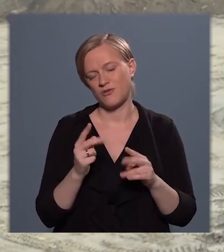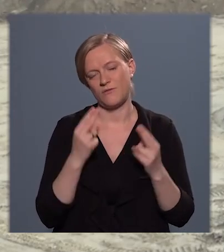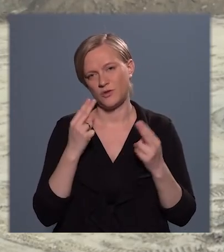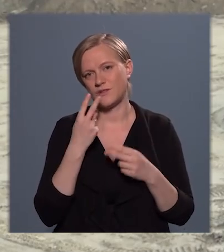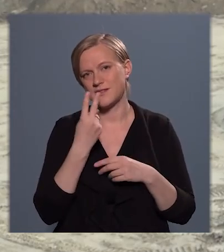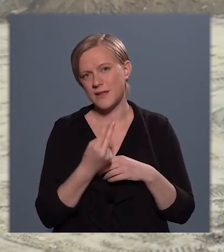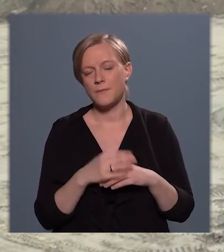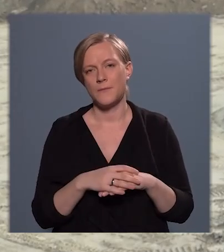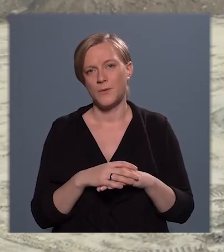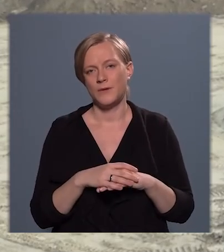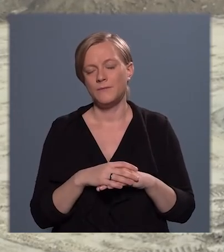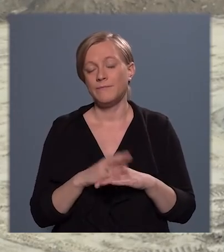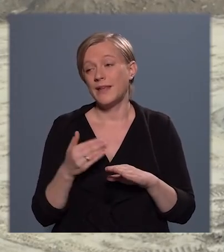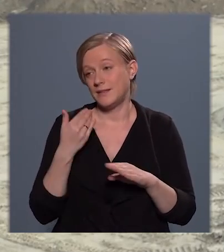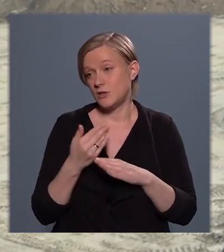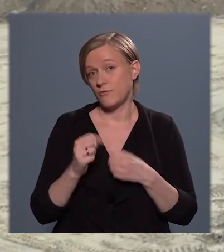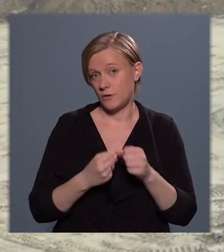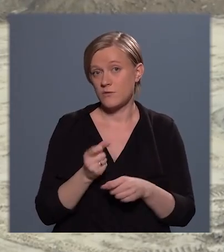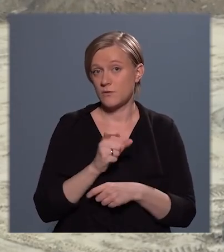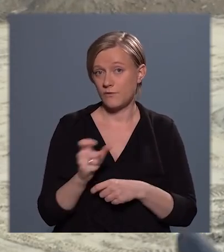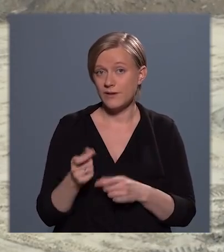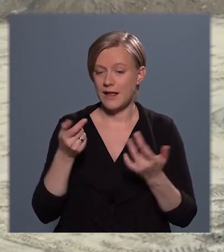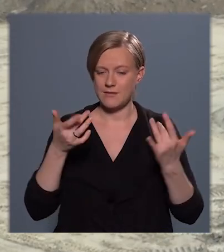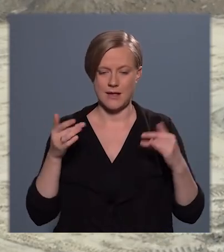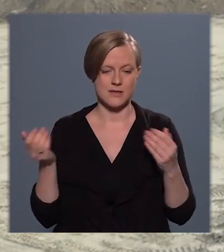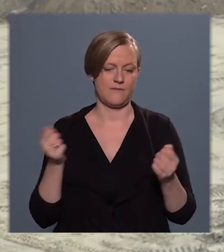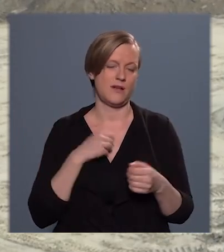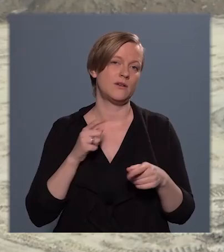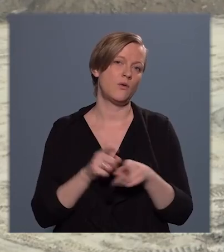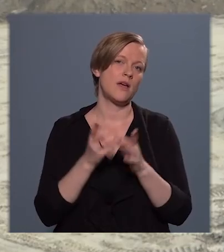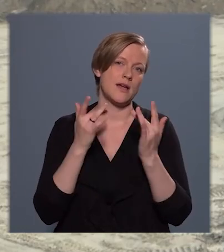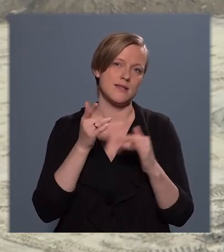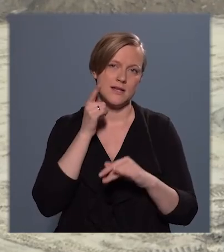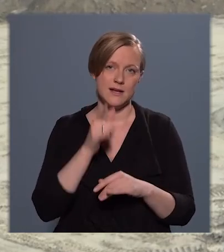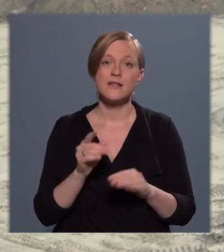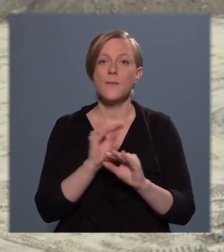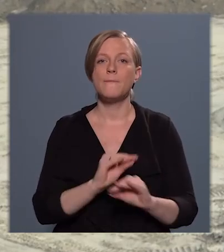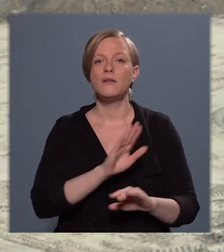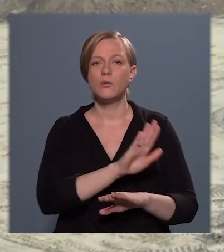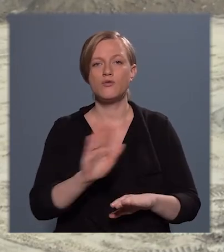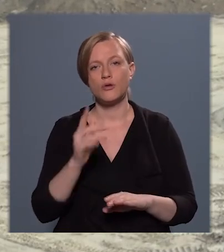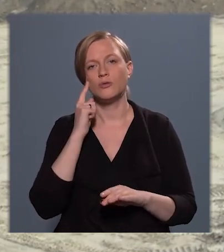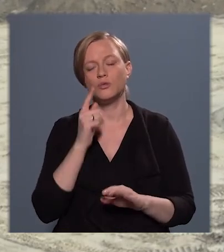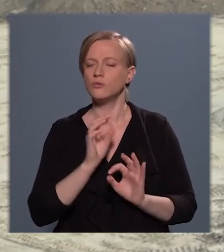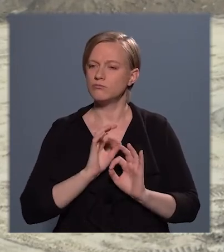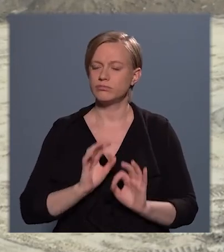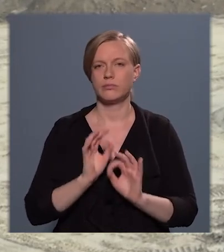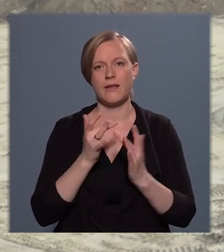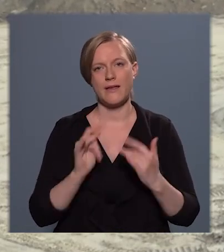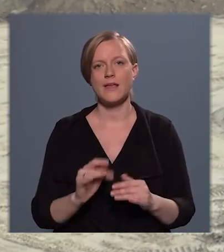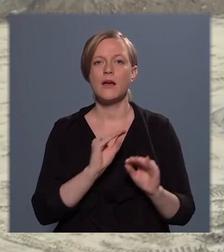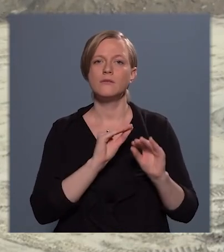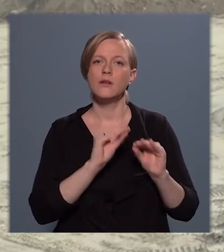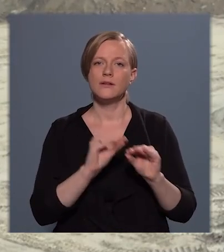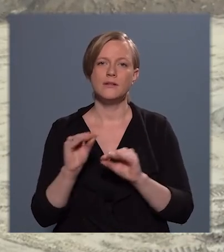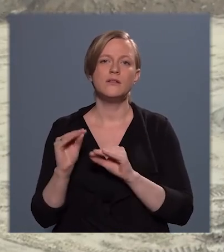szeretnék eddig is foglalkozni, de most ez a helyszín végre egy olyan helyszín lesz, ahol a pedagógusainkat tudjuk méltó helyen tanítani a